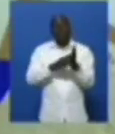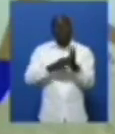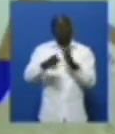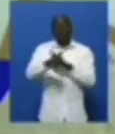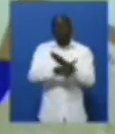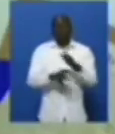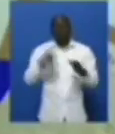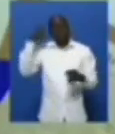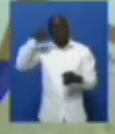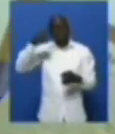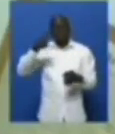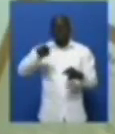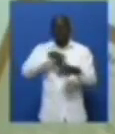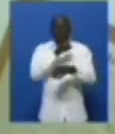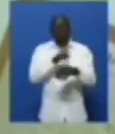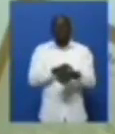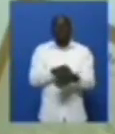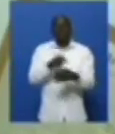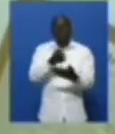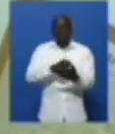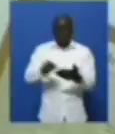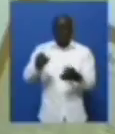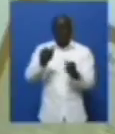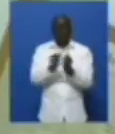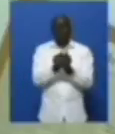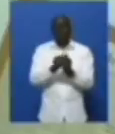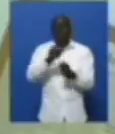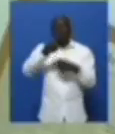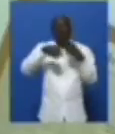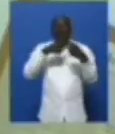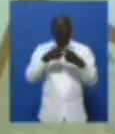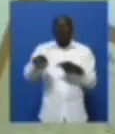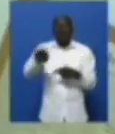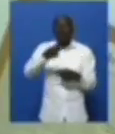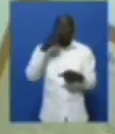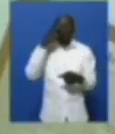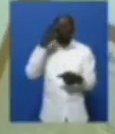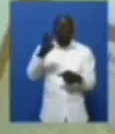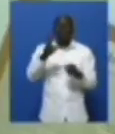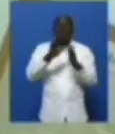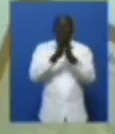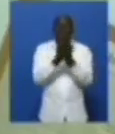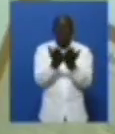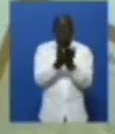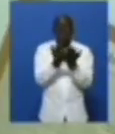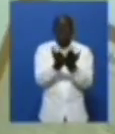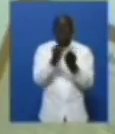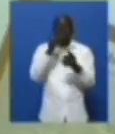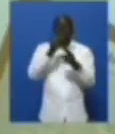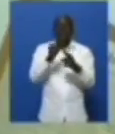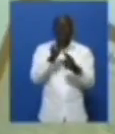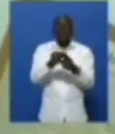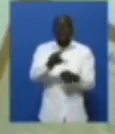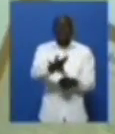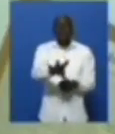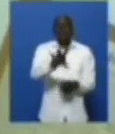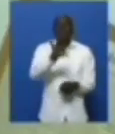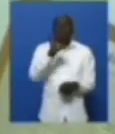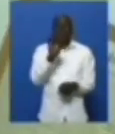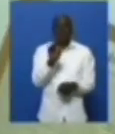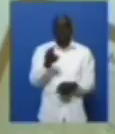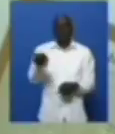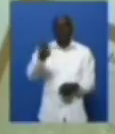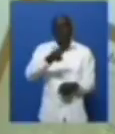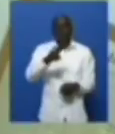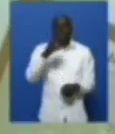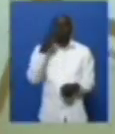certainement, ils écrivaient avec les plumes. Quand vous voyez l'application par laquelle son cahier, les mots étaient choisis, alors vous vous rendez compte que